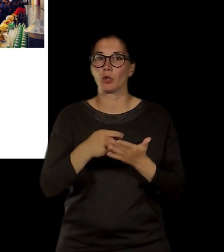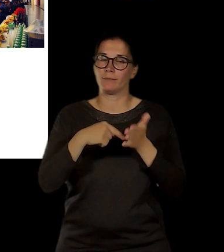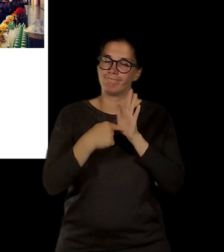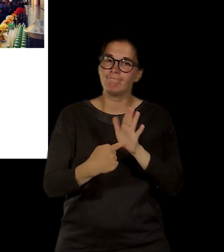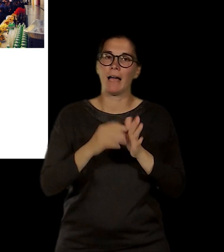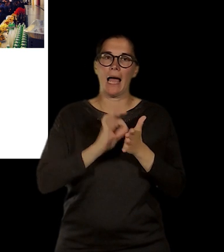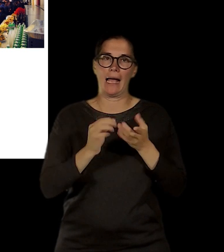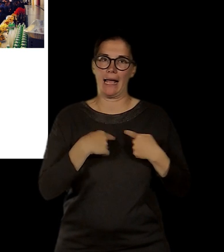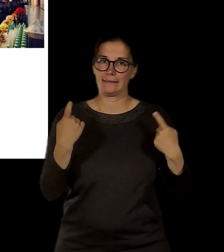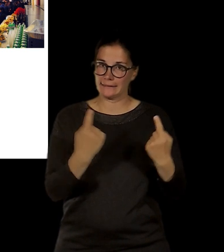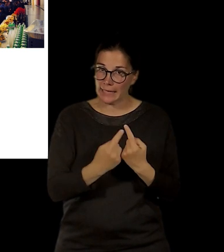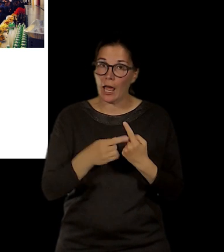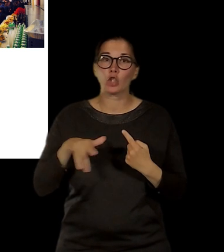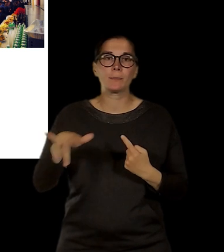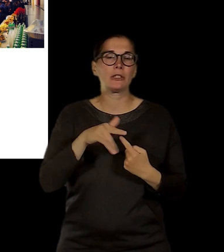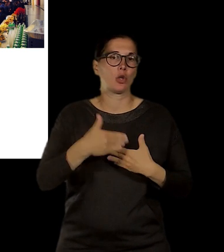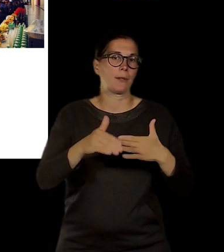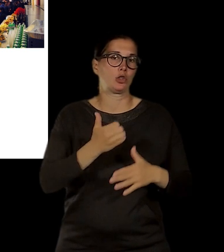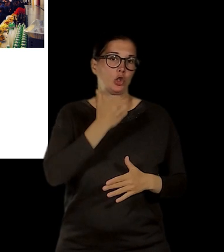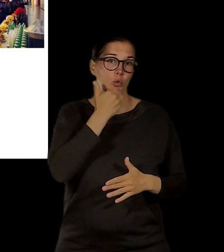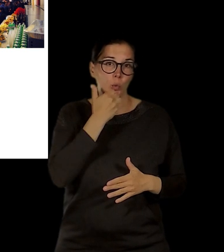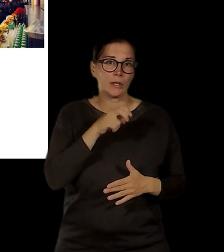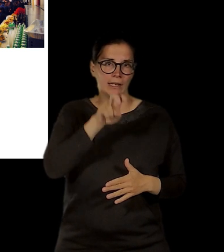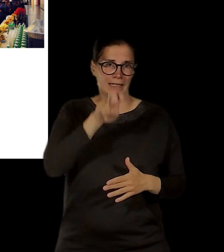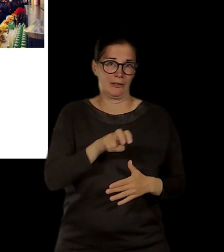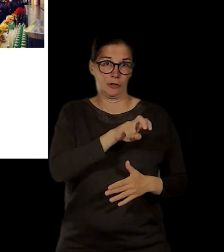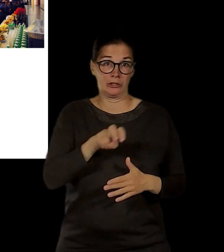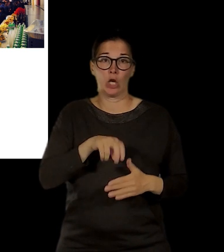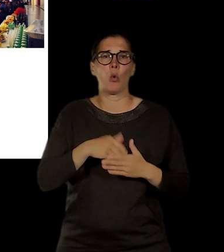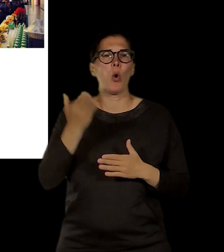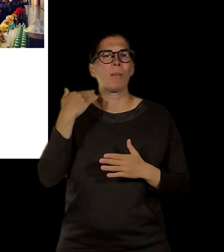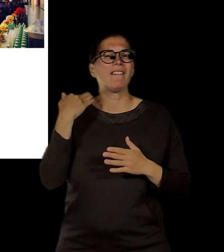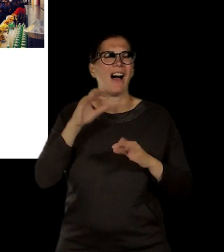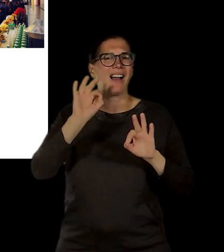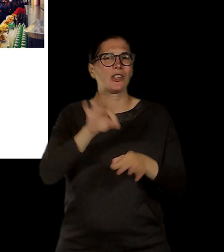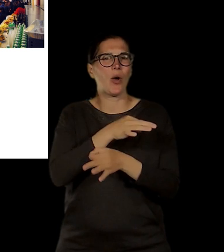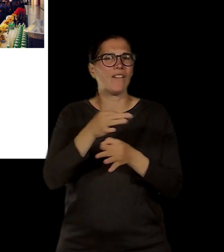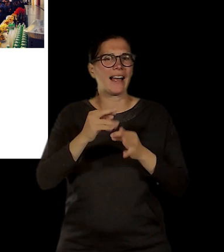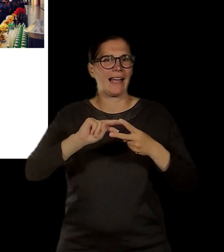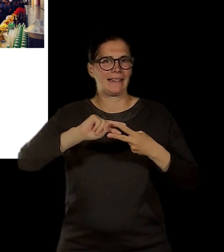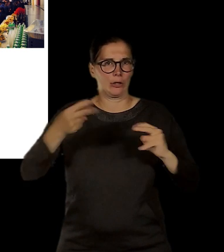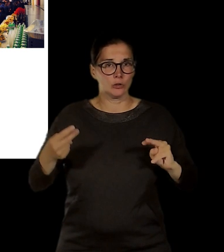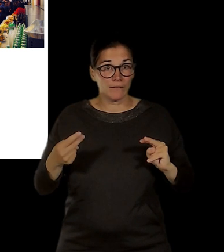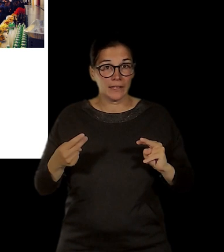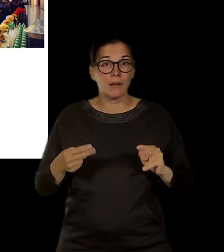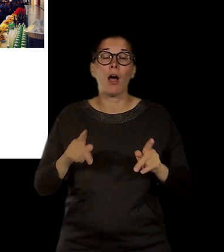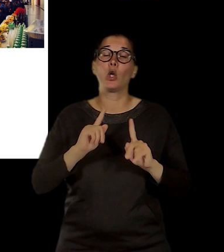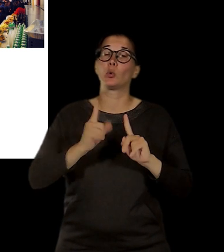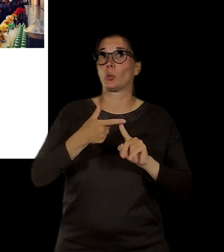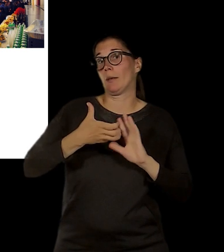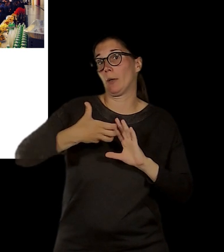jak jsem zmínil, sídlíme v Curychu, v bývalé fabrice na těstoviny a máme také ale ještě pobočku,